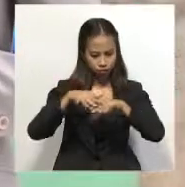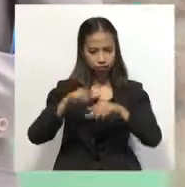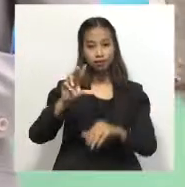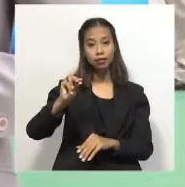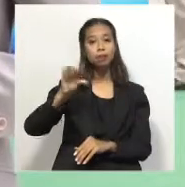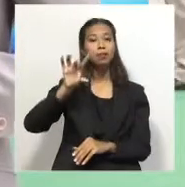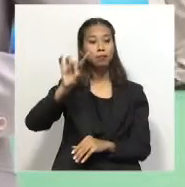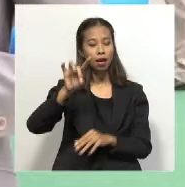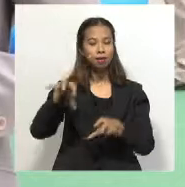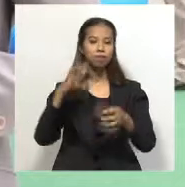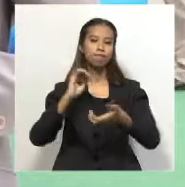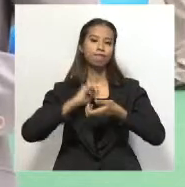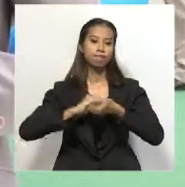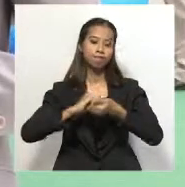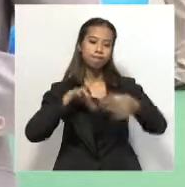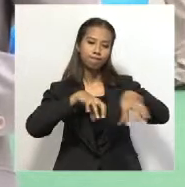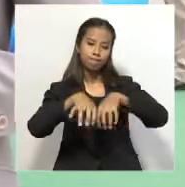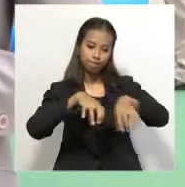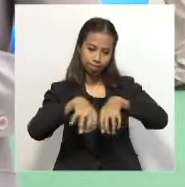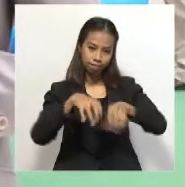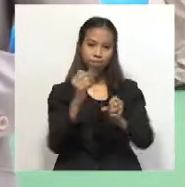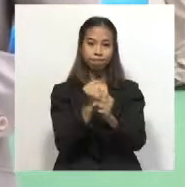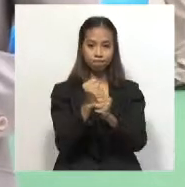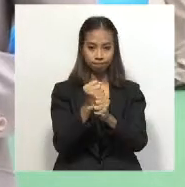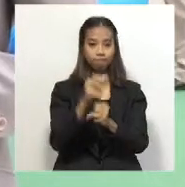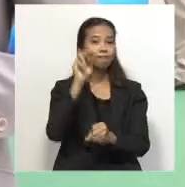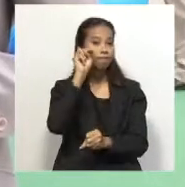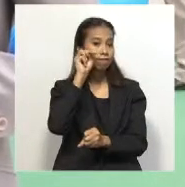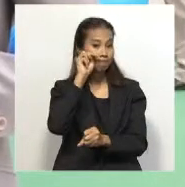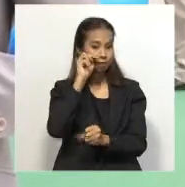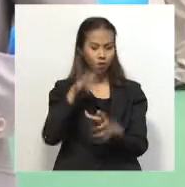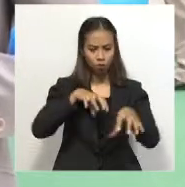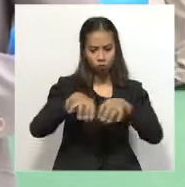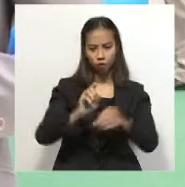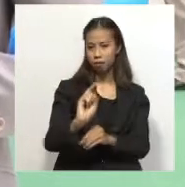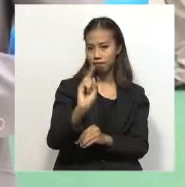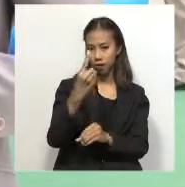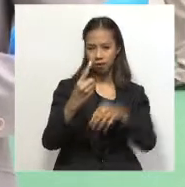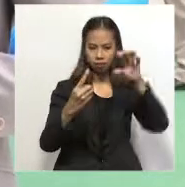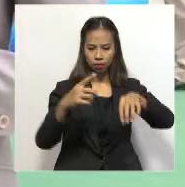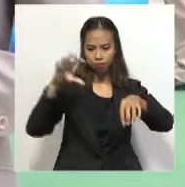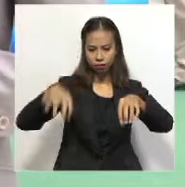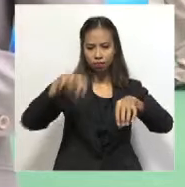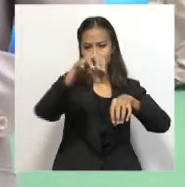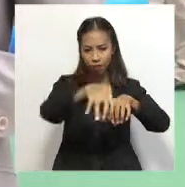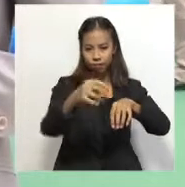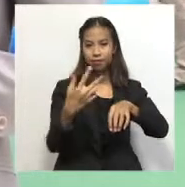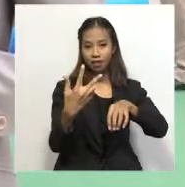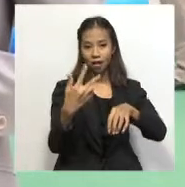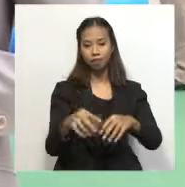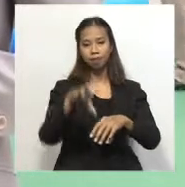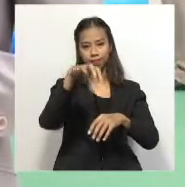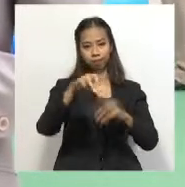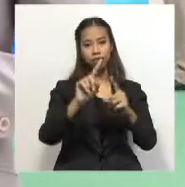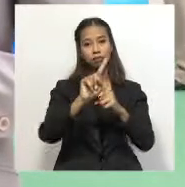านที่จะเข้ามาบริหารจัดการแล้วก็มีการปรับปรุงกลไกในการบริหารจัดการแบบใหม่ครับเป็น3เสาก็ประกอบด้วยเสาที่1ก็คือเรื่อง